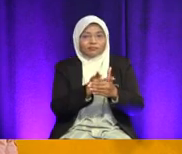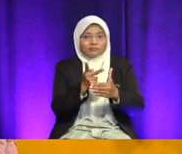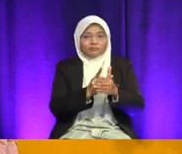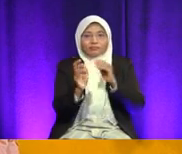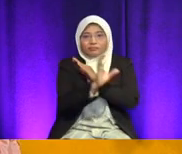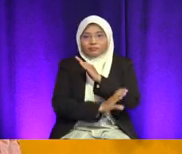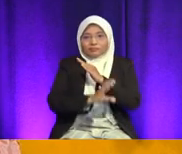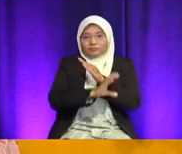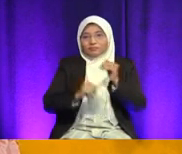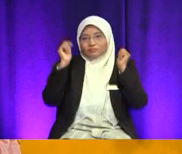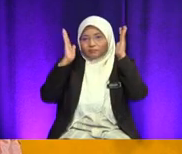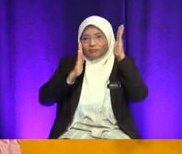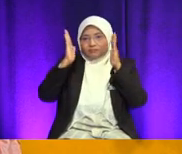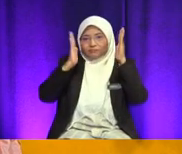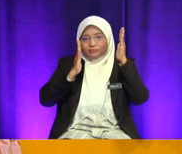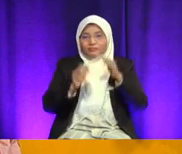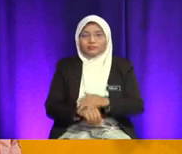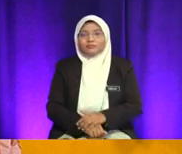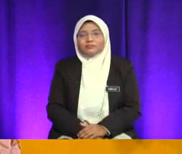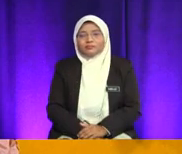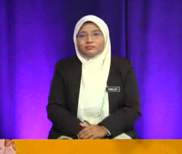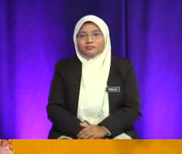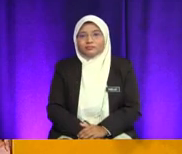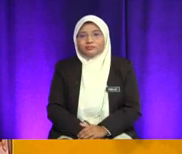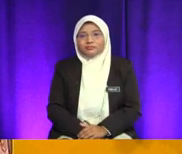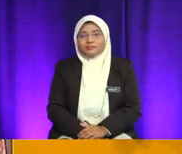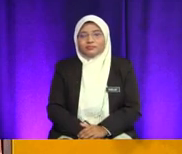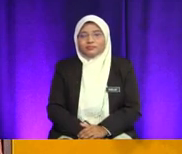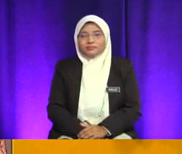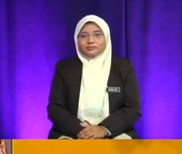negara kita daripada diancam oleh kuasa